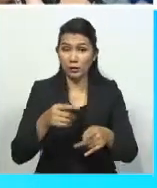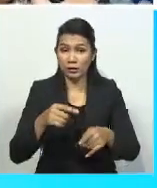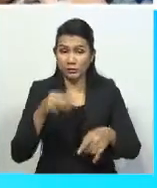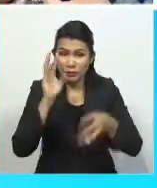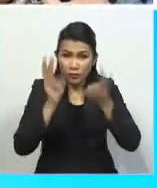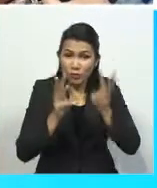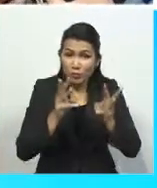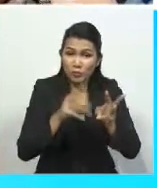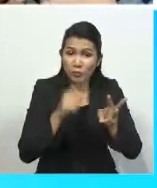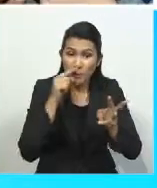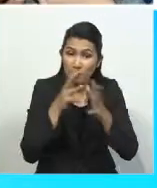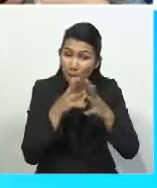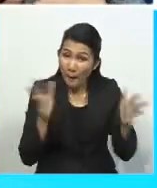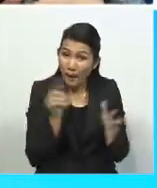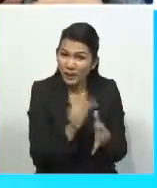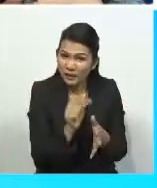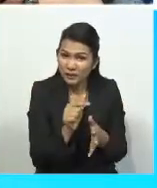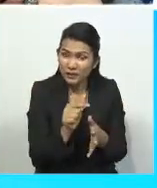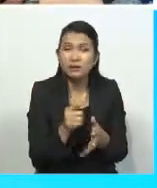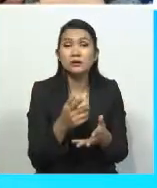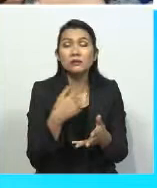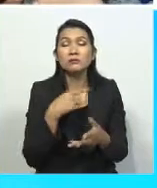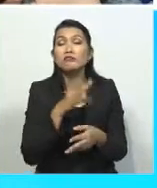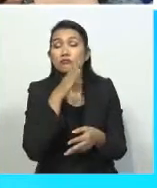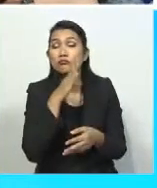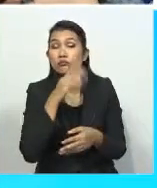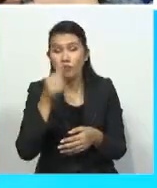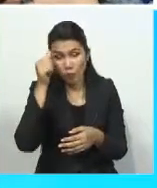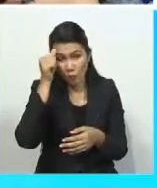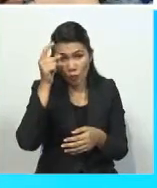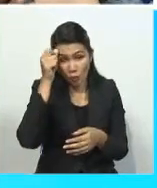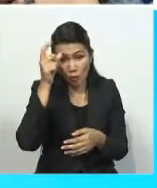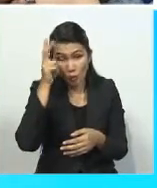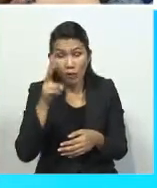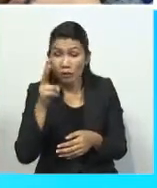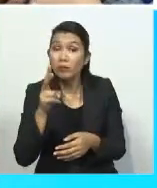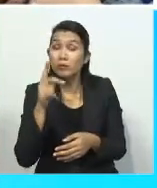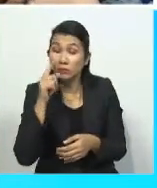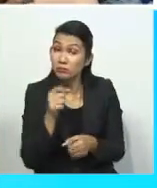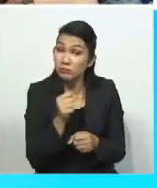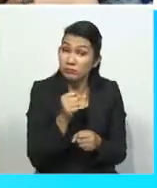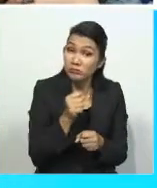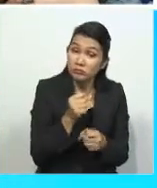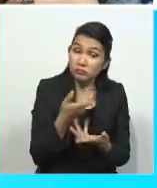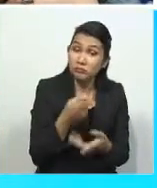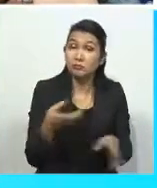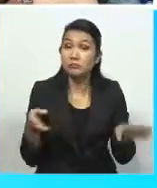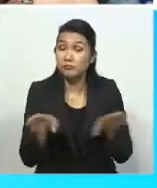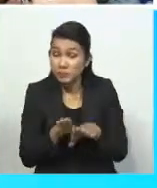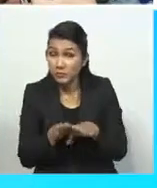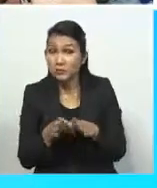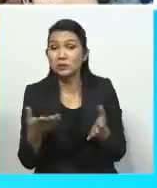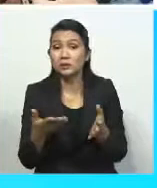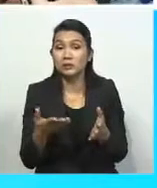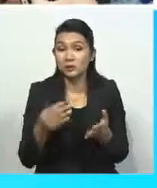ฝุ่นพิษเนี่ยเป็นจำนวนมากและถ้าอยู่ในระยะติดต่อกันวันสองวันท่านสามารถจะปิดน